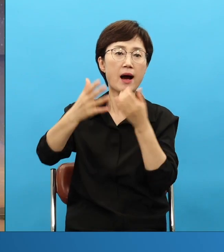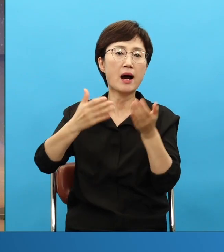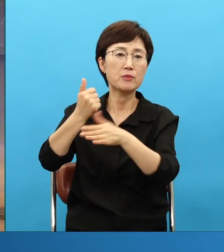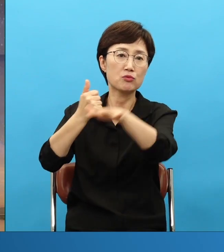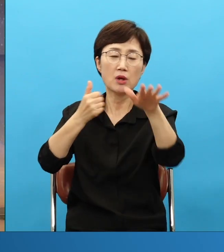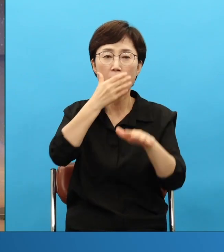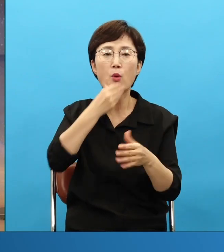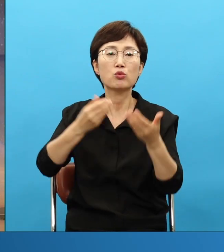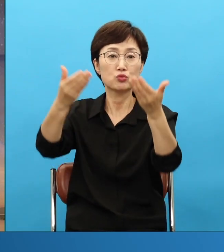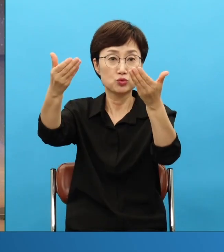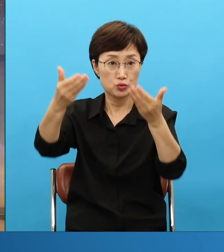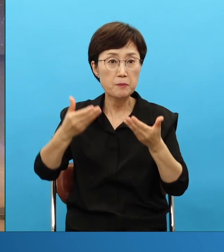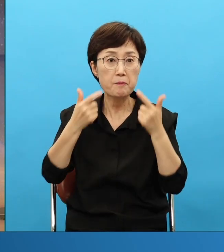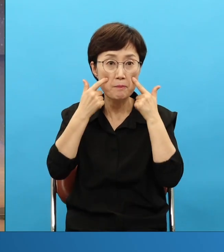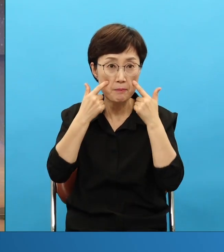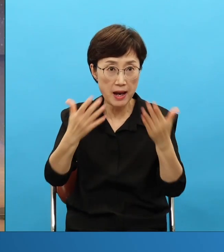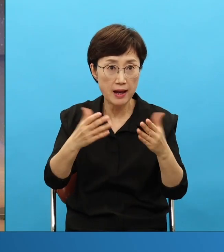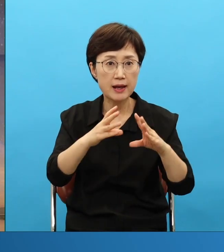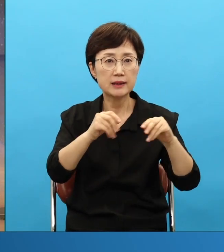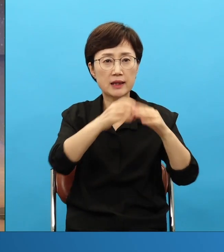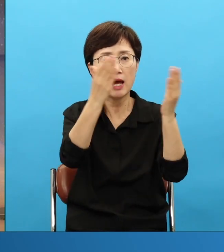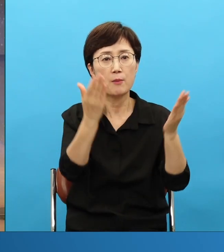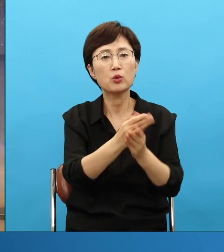하나님이 우리에게 복을 주시리니.